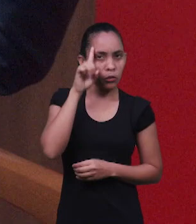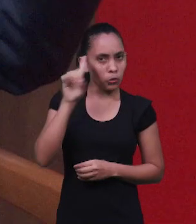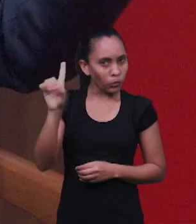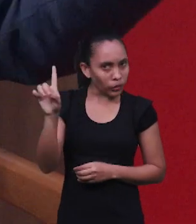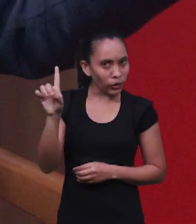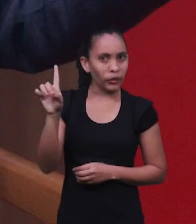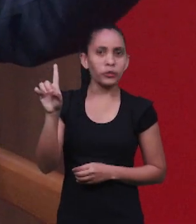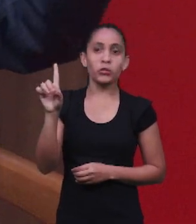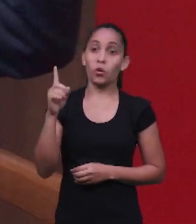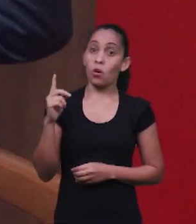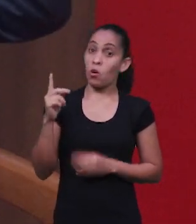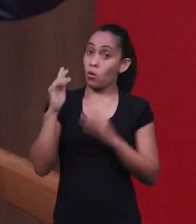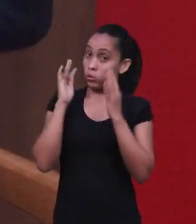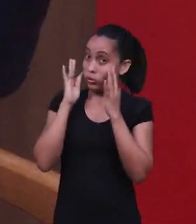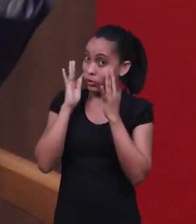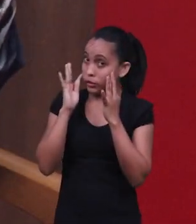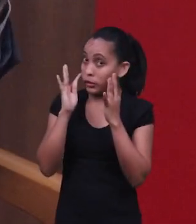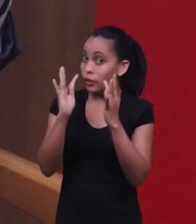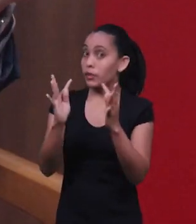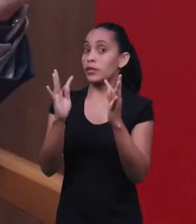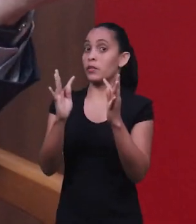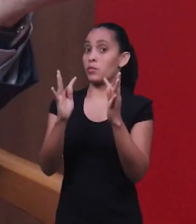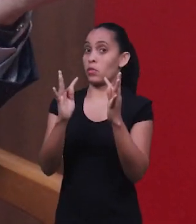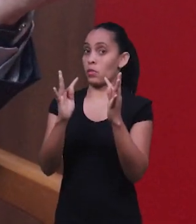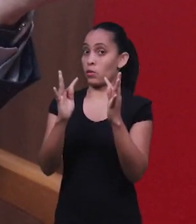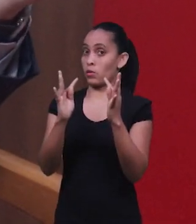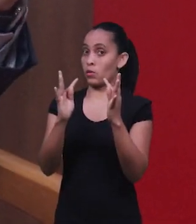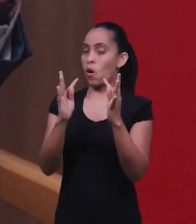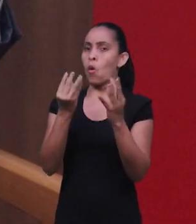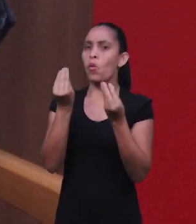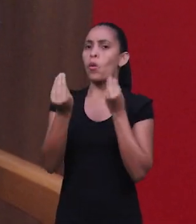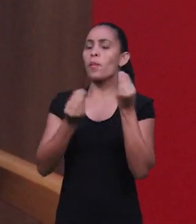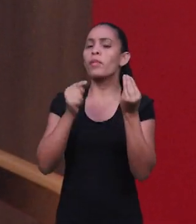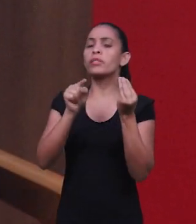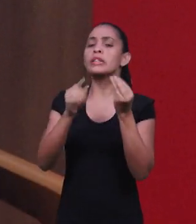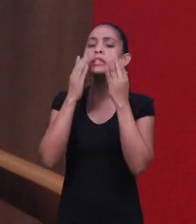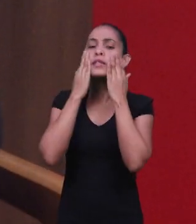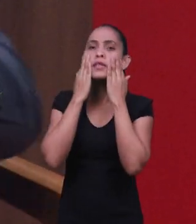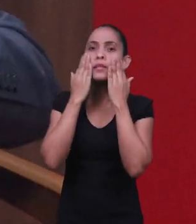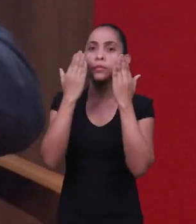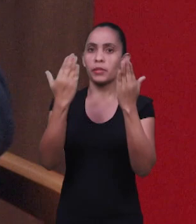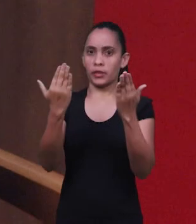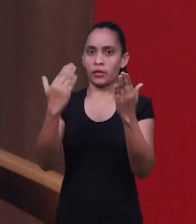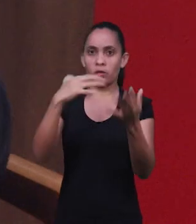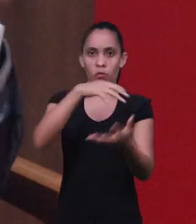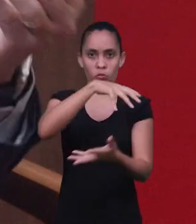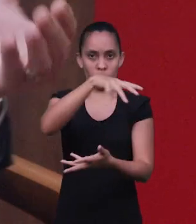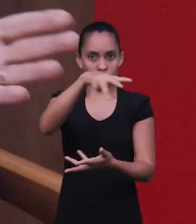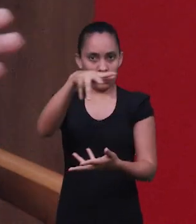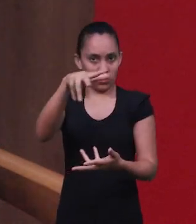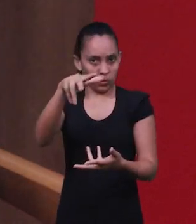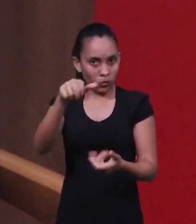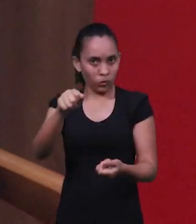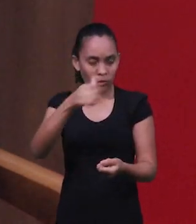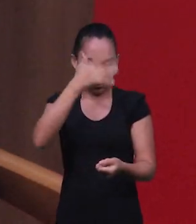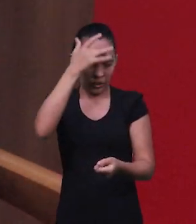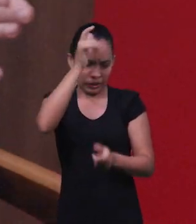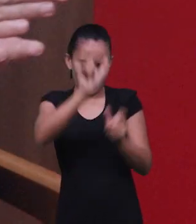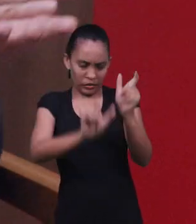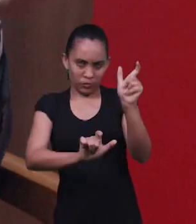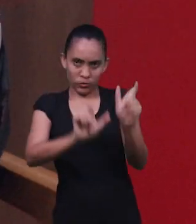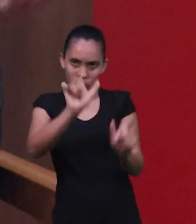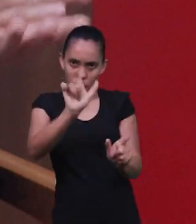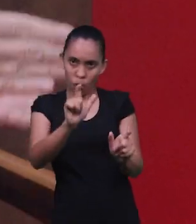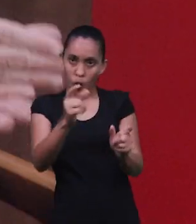Dieu, son témoignage, sa présentation devant le monde, devant les